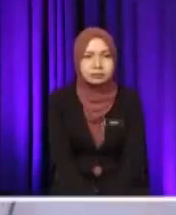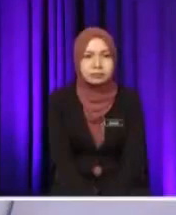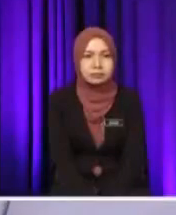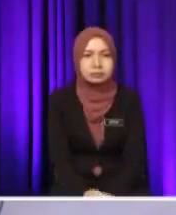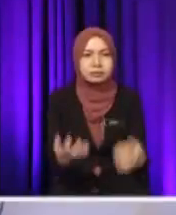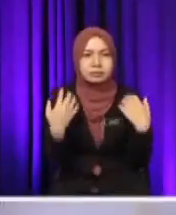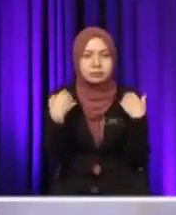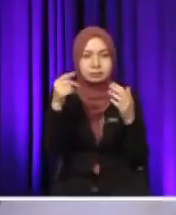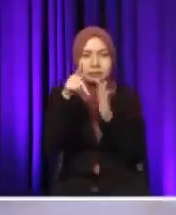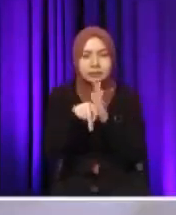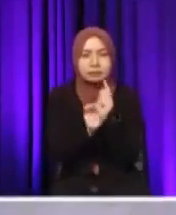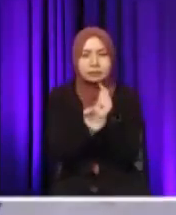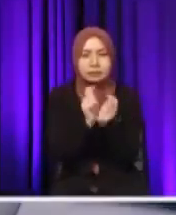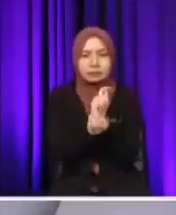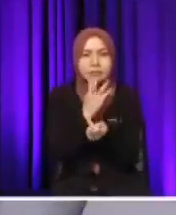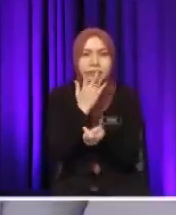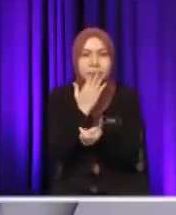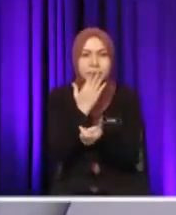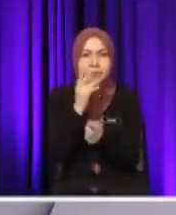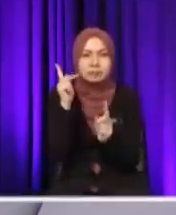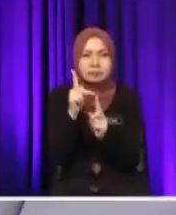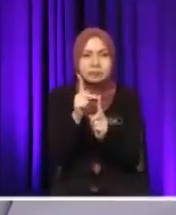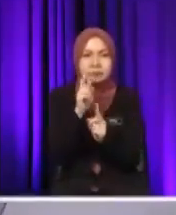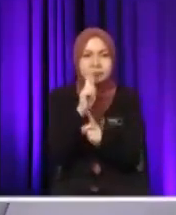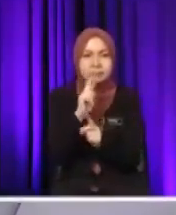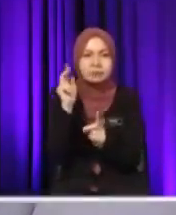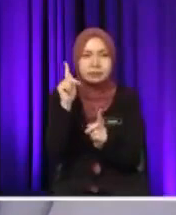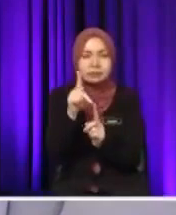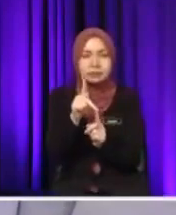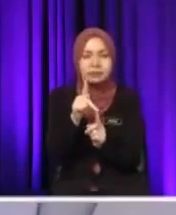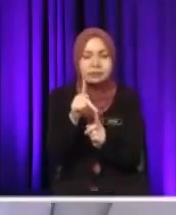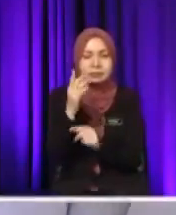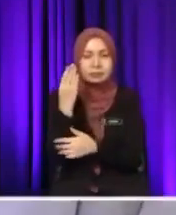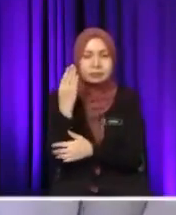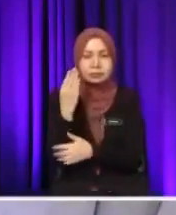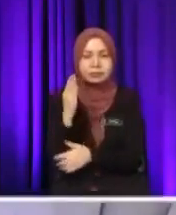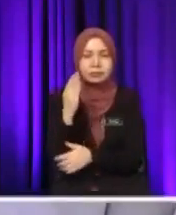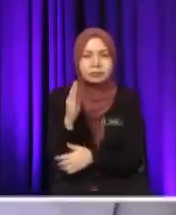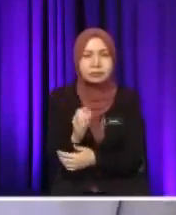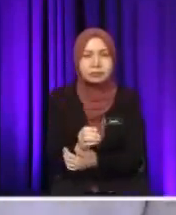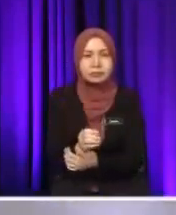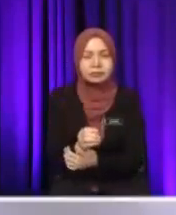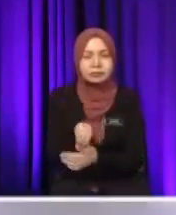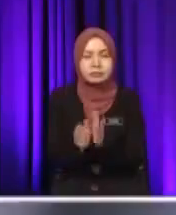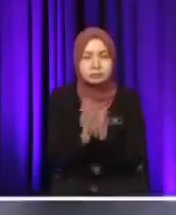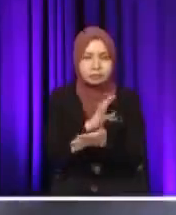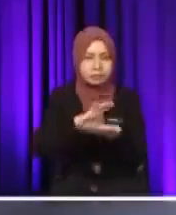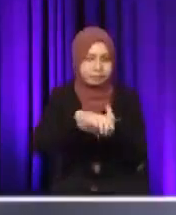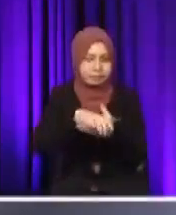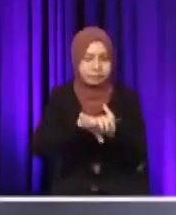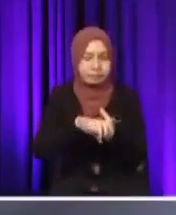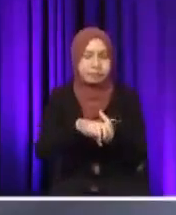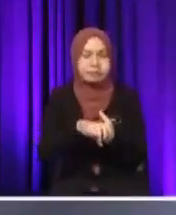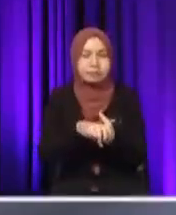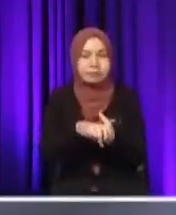warna daripada merah kepada warna biru. Sebab dia bersifat alkali. Okey. So, okay. Jika